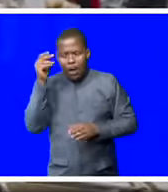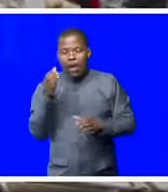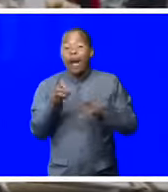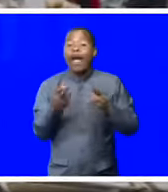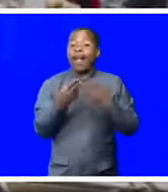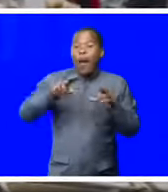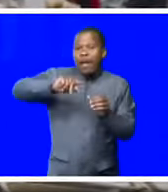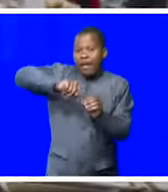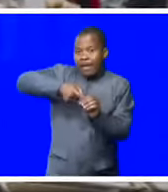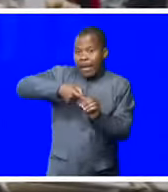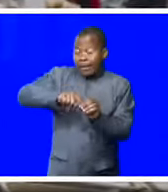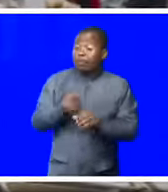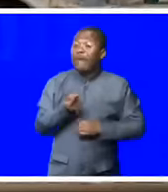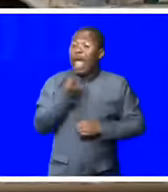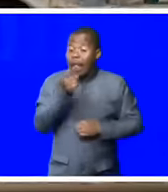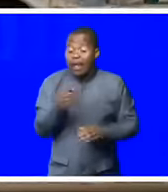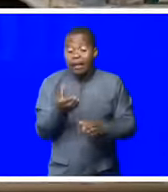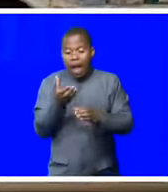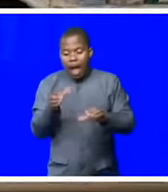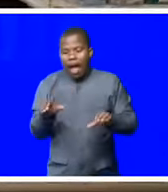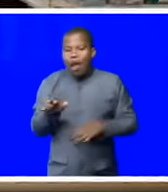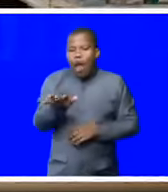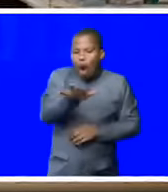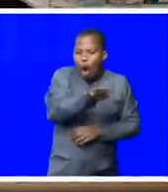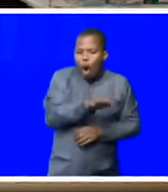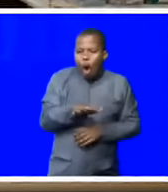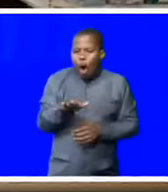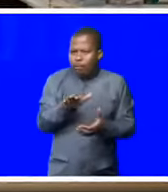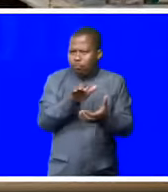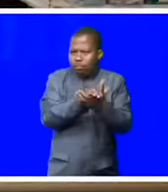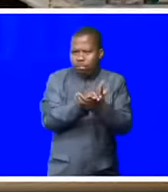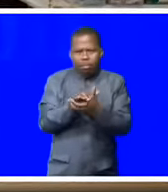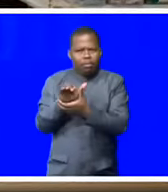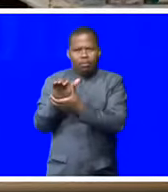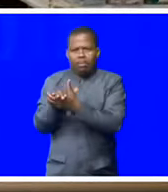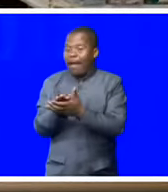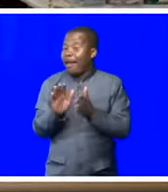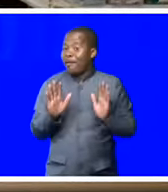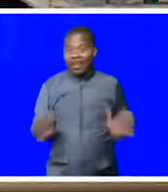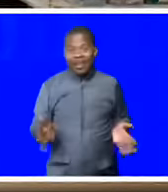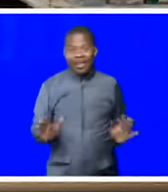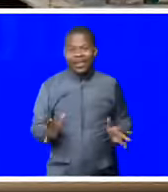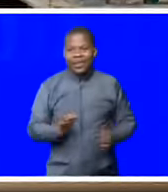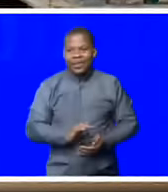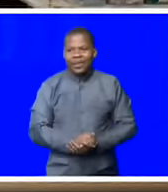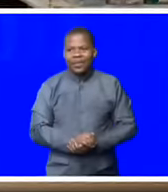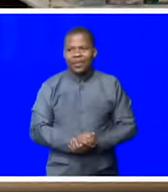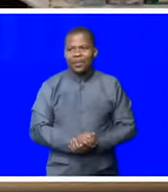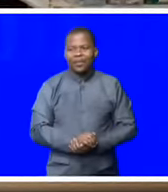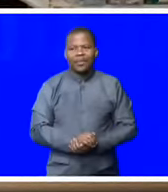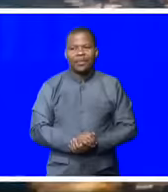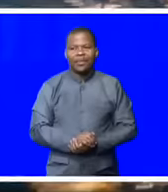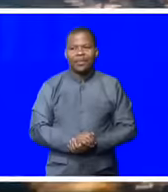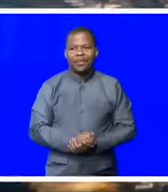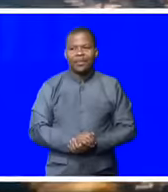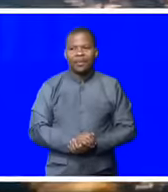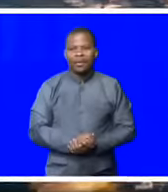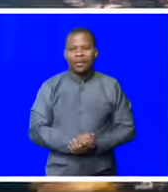luthi lingumngani wemave onke lide sitha. Etindzabeni kubika sondomlangeni eMbabane.